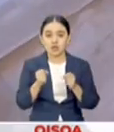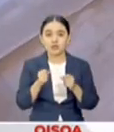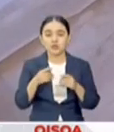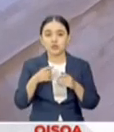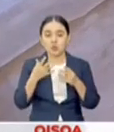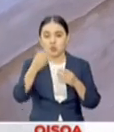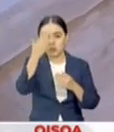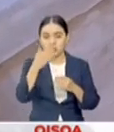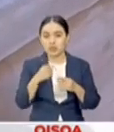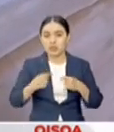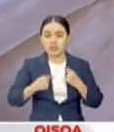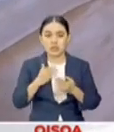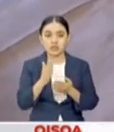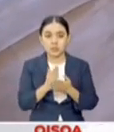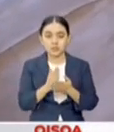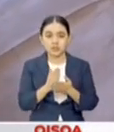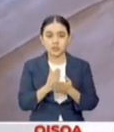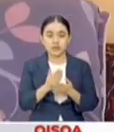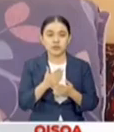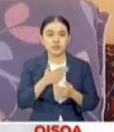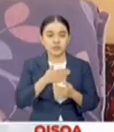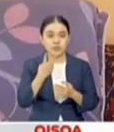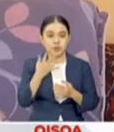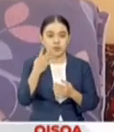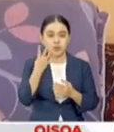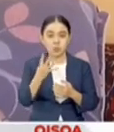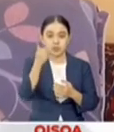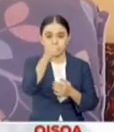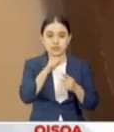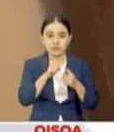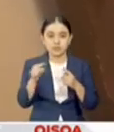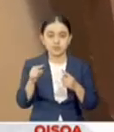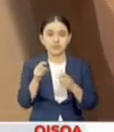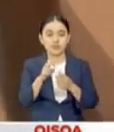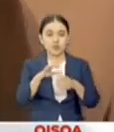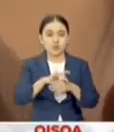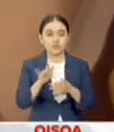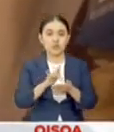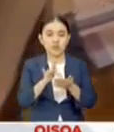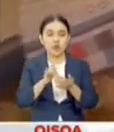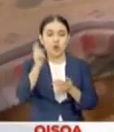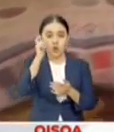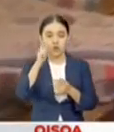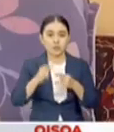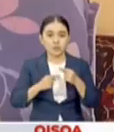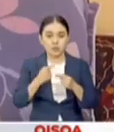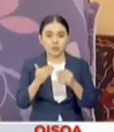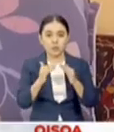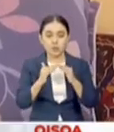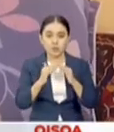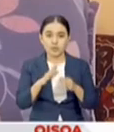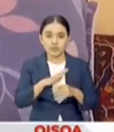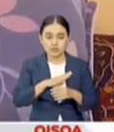yog'in-sochinli kunlarda qiynalishmoqda. Biz 24 yillarni yurdik. Toshkent shahar hokimiyati orqali uy